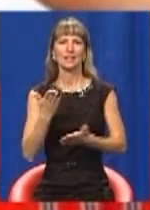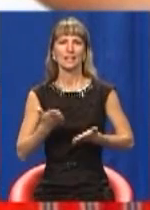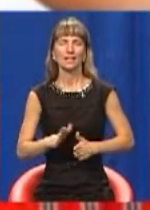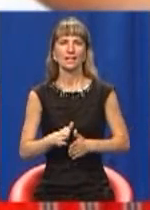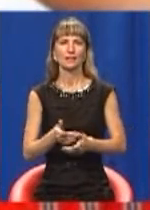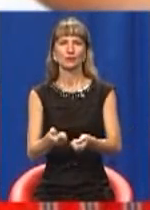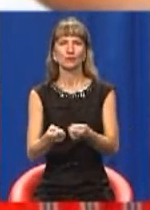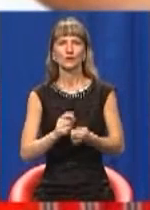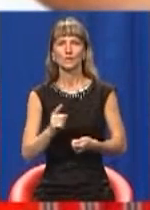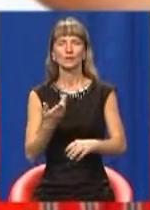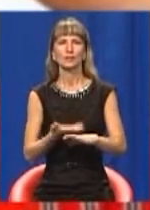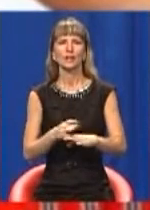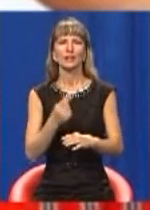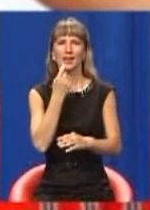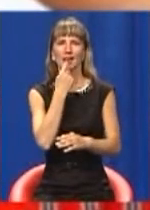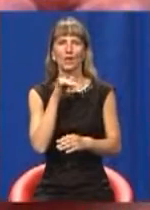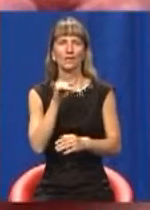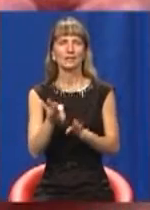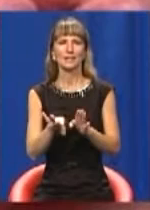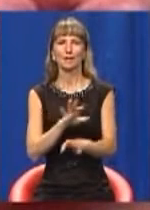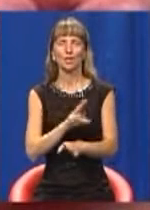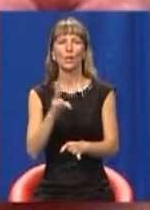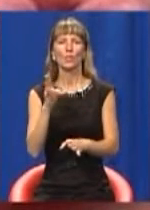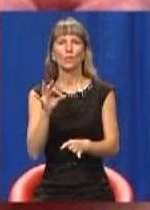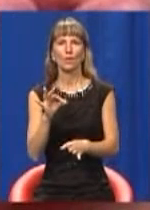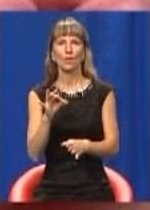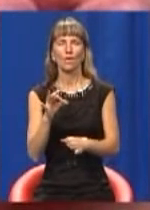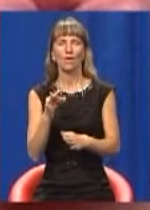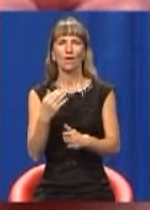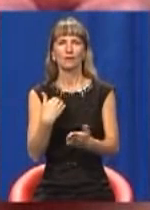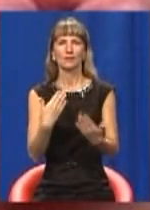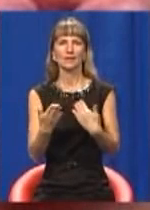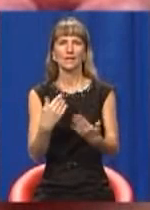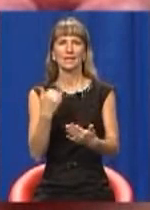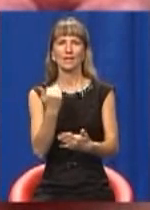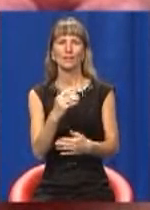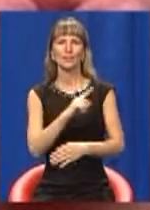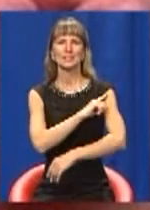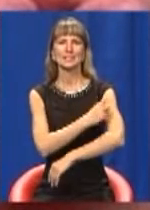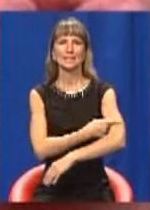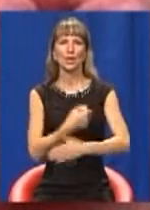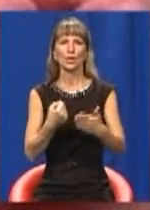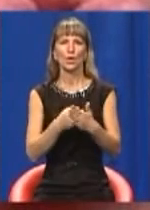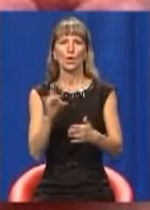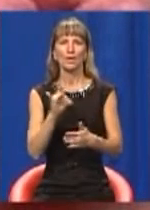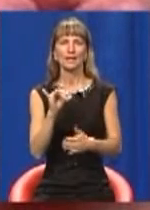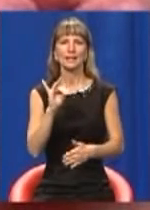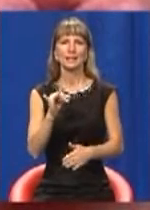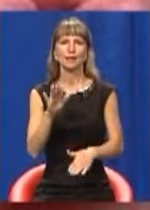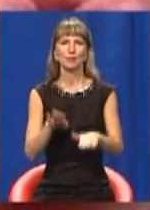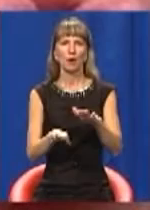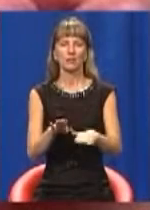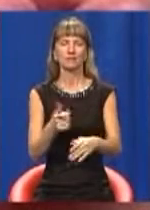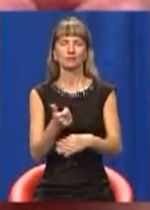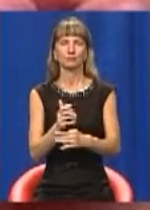або підтягнутися на язиці у вас точно не вийде. Однак співвідношення його сили до розмірів і маси найефективніше